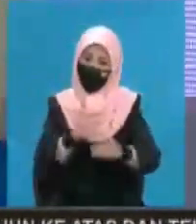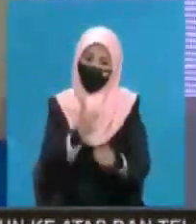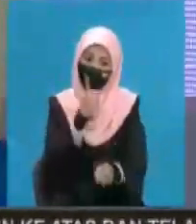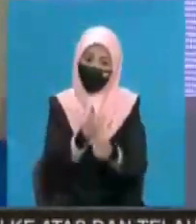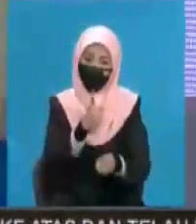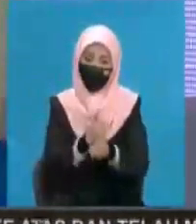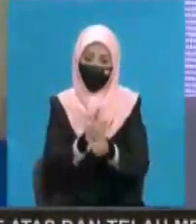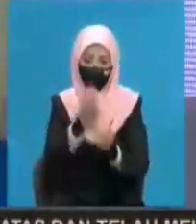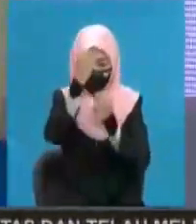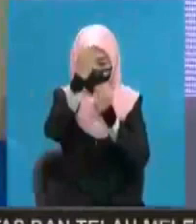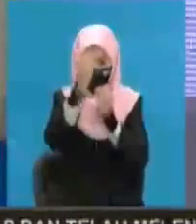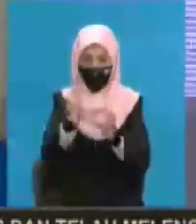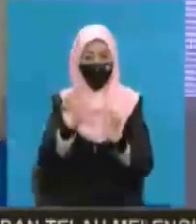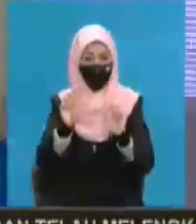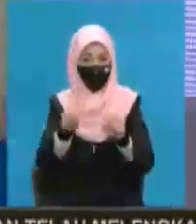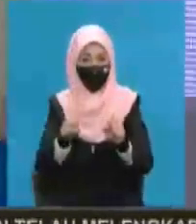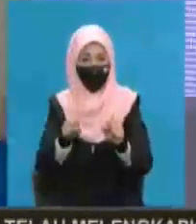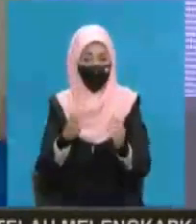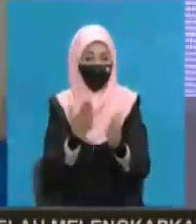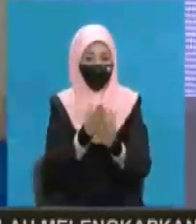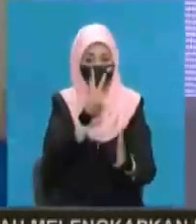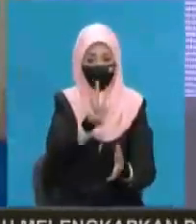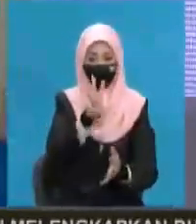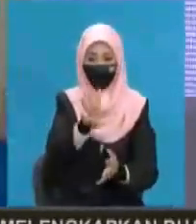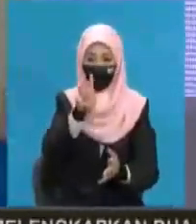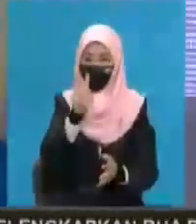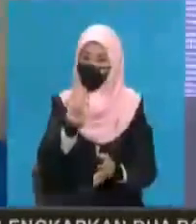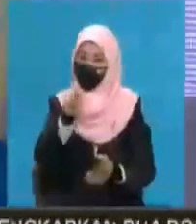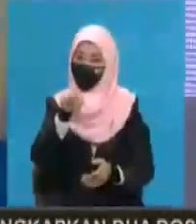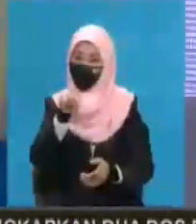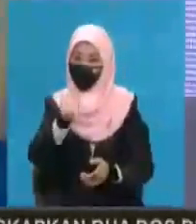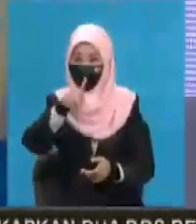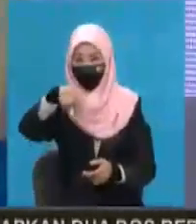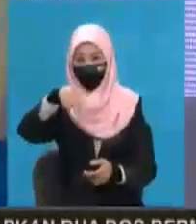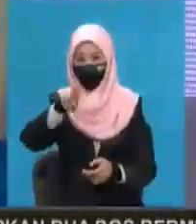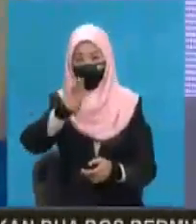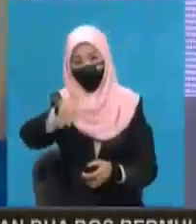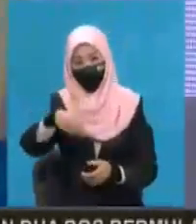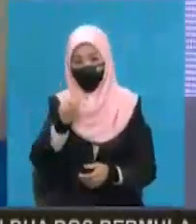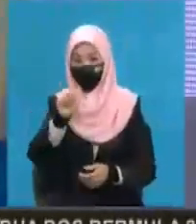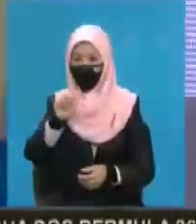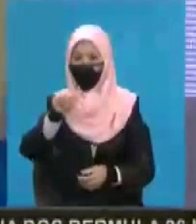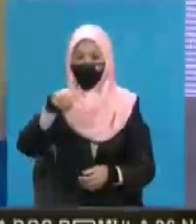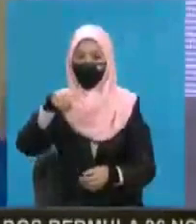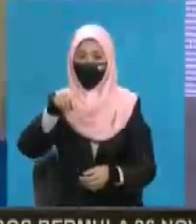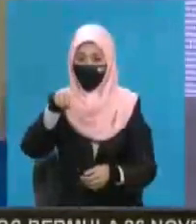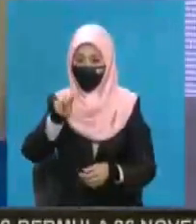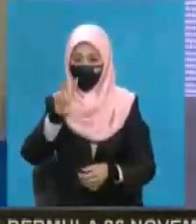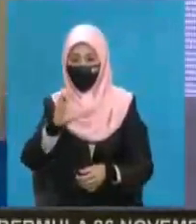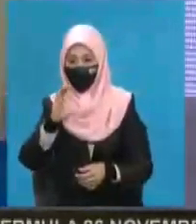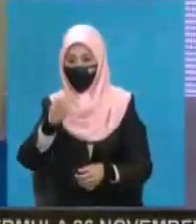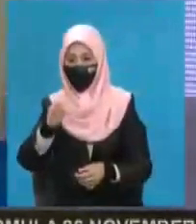mengenai persidangan boleh diperoleh melalui Dhabi udah www.pujanggawebtoon.com atau